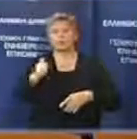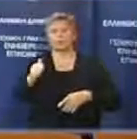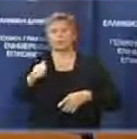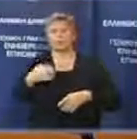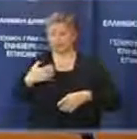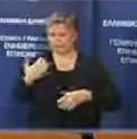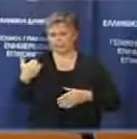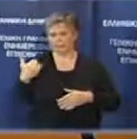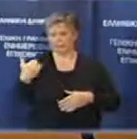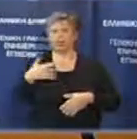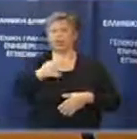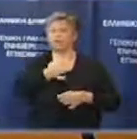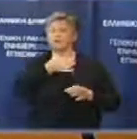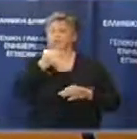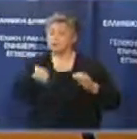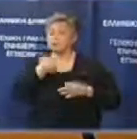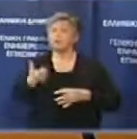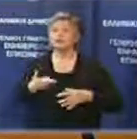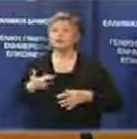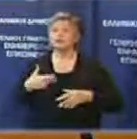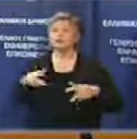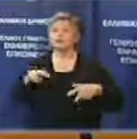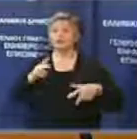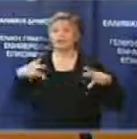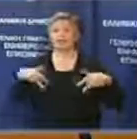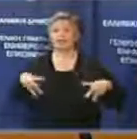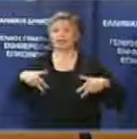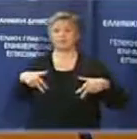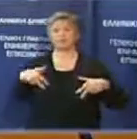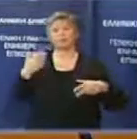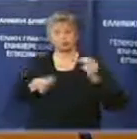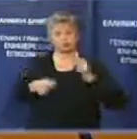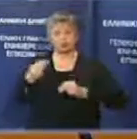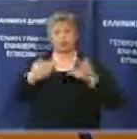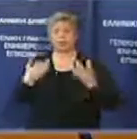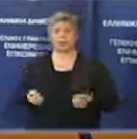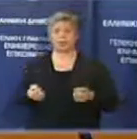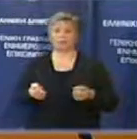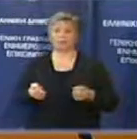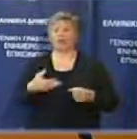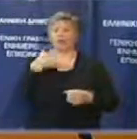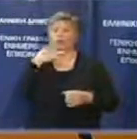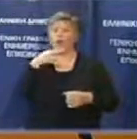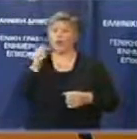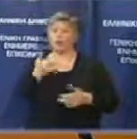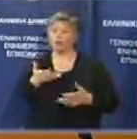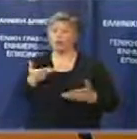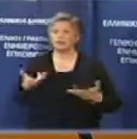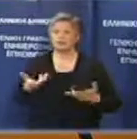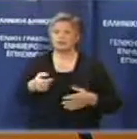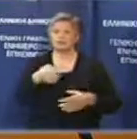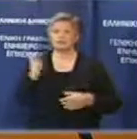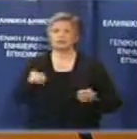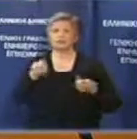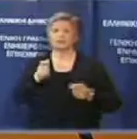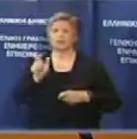υπάρχει πρόβλημα με τον κύριο Μουζάλα. Πώς μας λέτε ότι δεν υπάρχει θέμα κυβερνητικής συνοχής από τη στιγμή